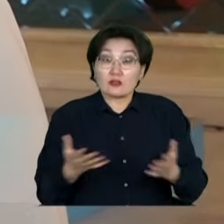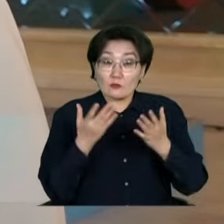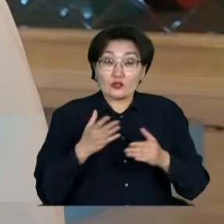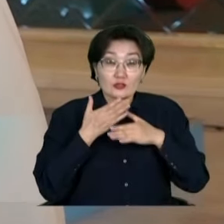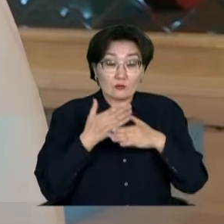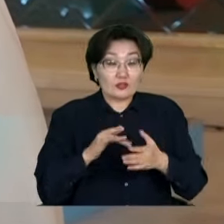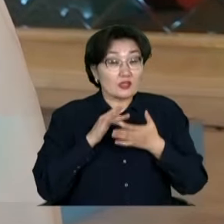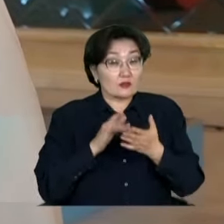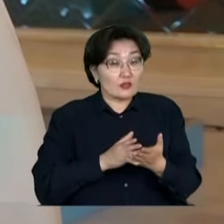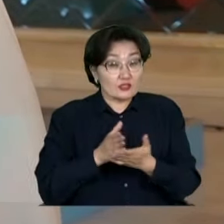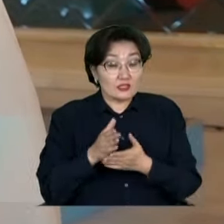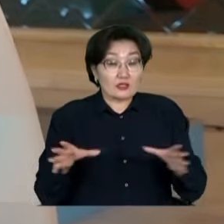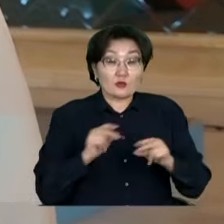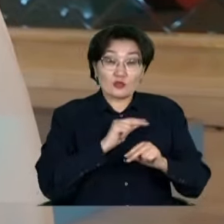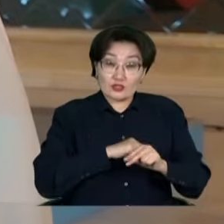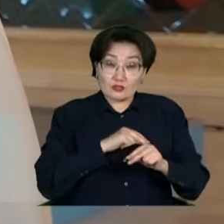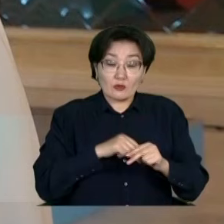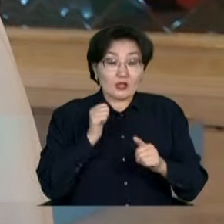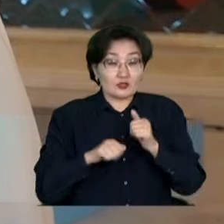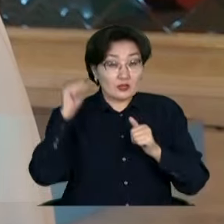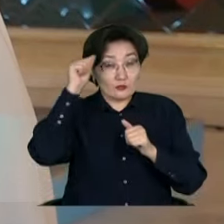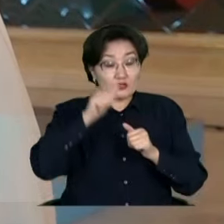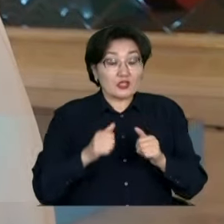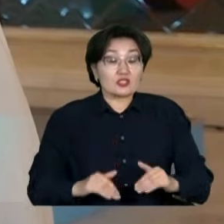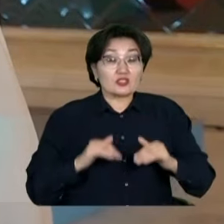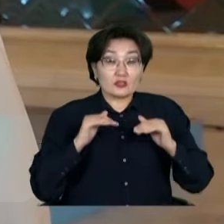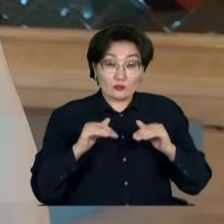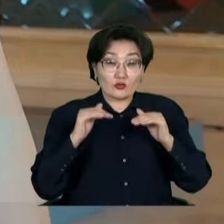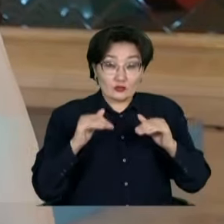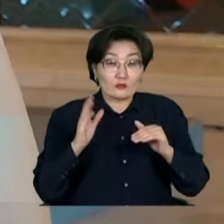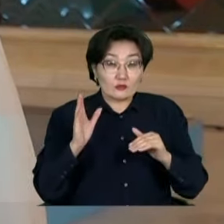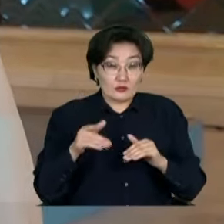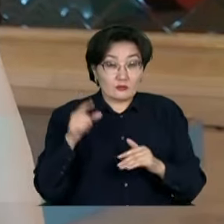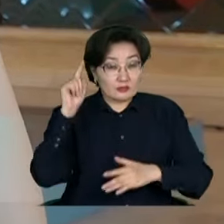айтқанда, туризм саласындағы ынтымақтастығымыз жылдан жылға жаңа деңгейге көтеріледі деп сенемін.